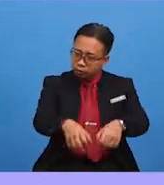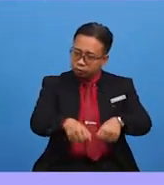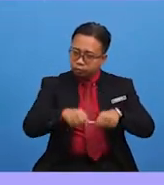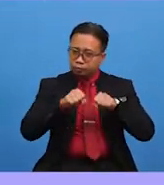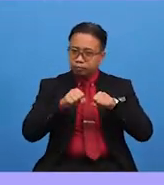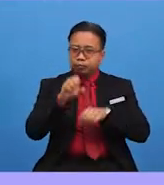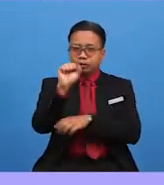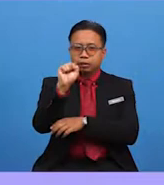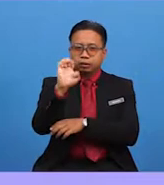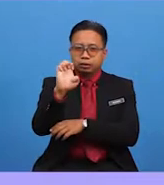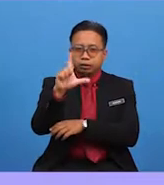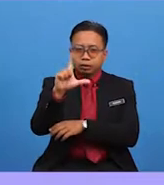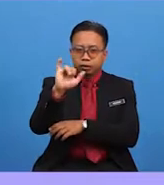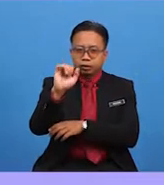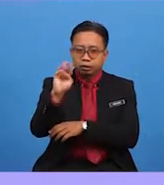selimut.